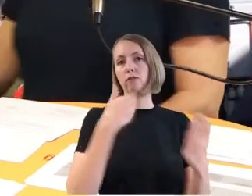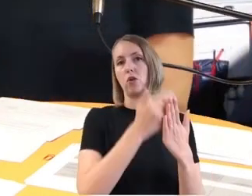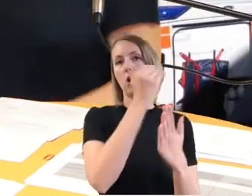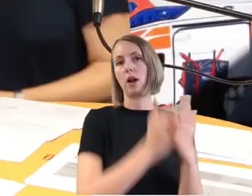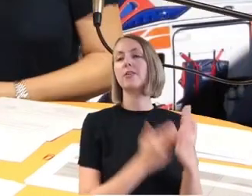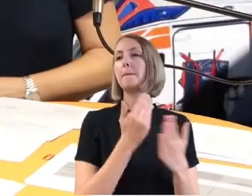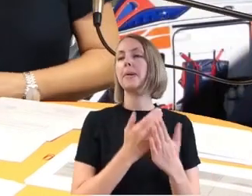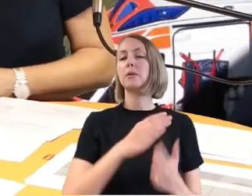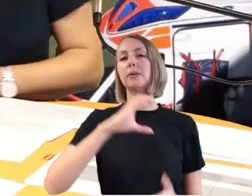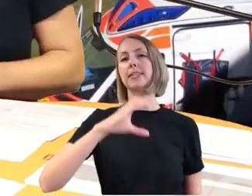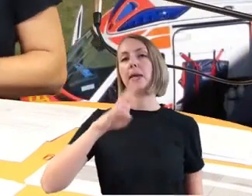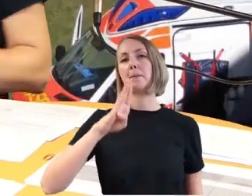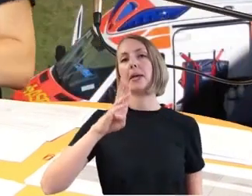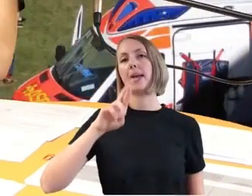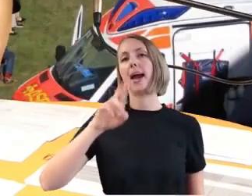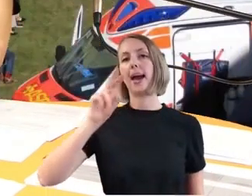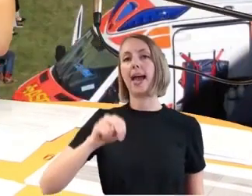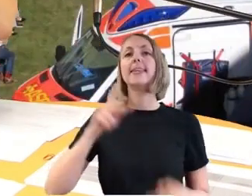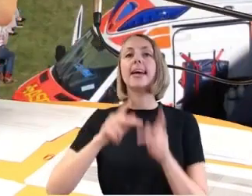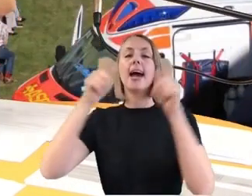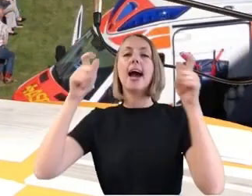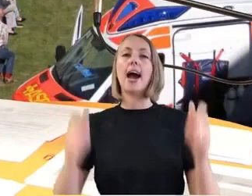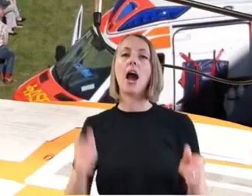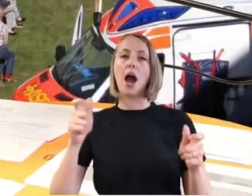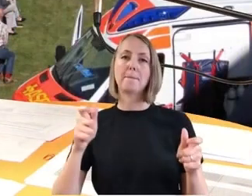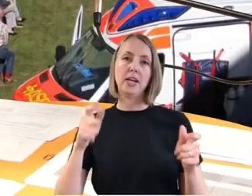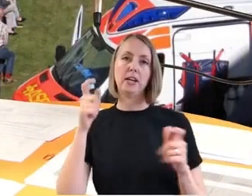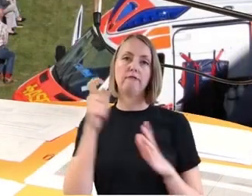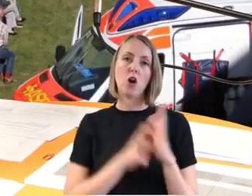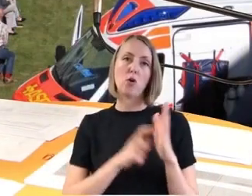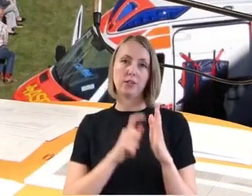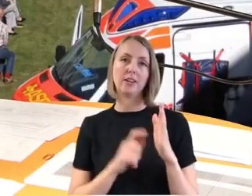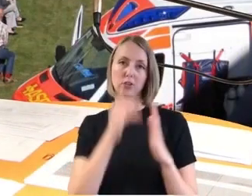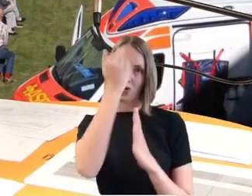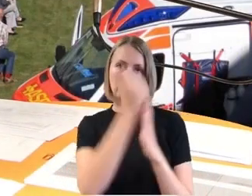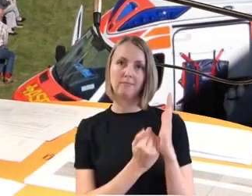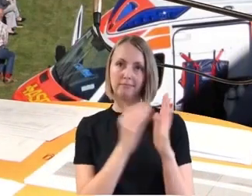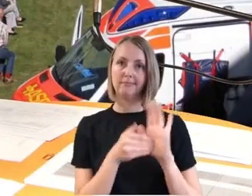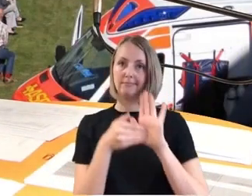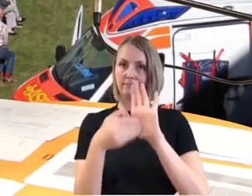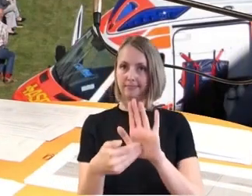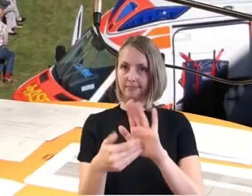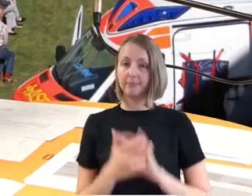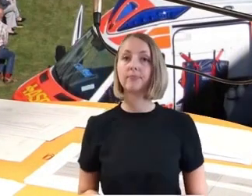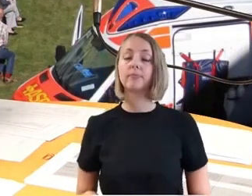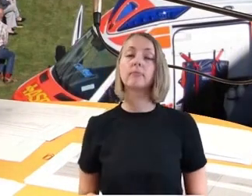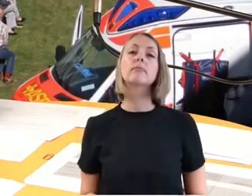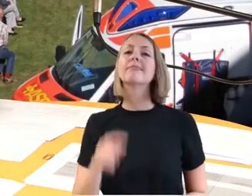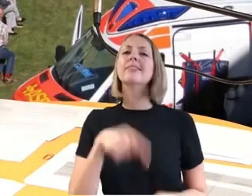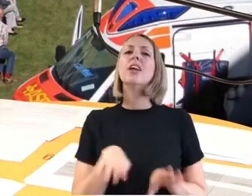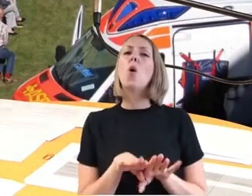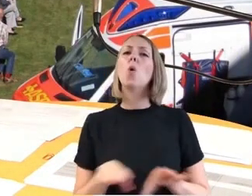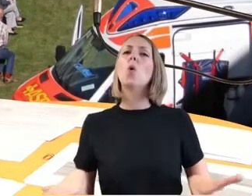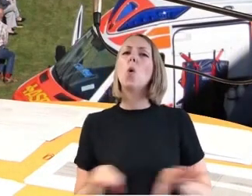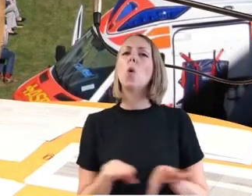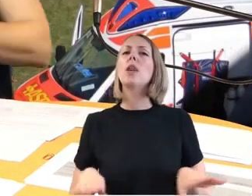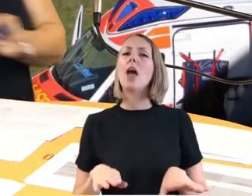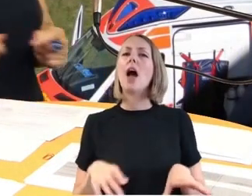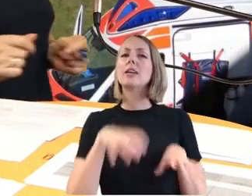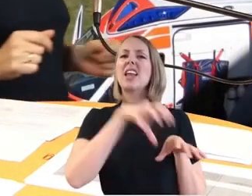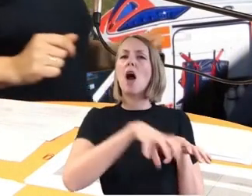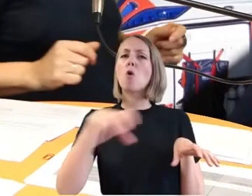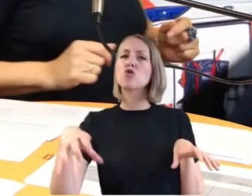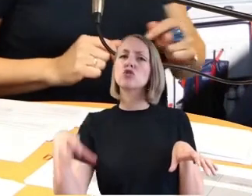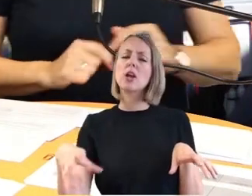cdn rahmenkonzeption die die grundlagen beschreibt aus deren diese ausstattung dann aufgebaut